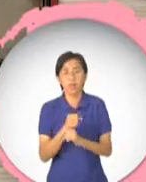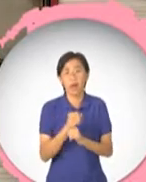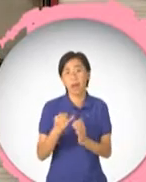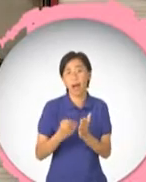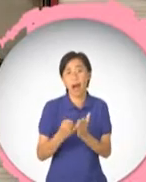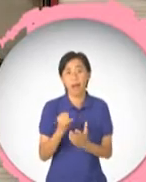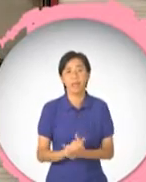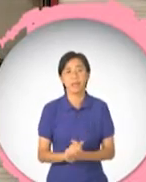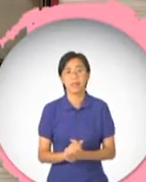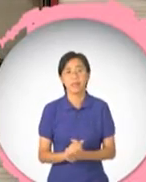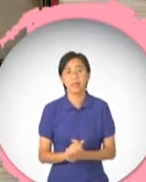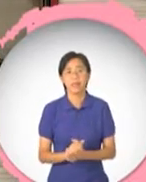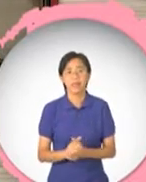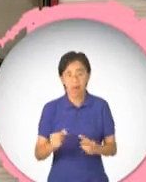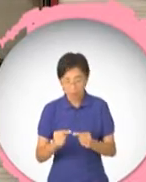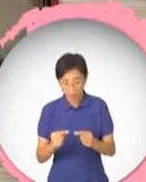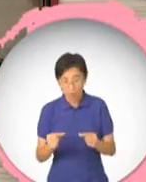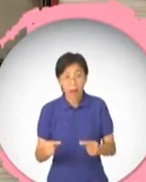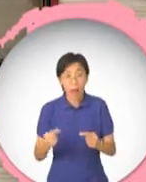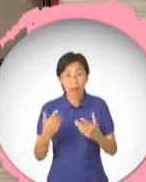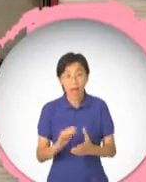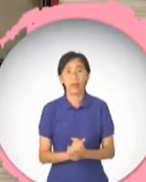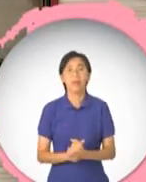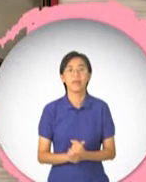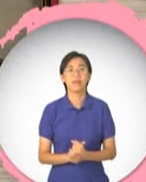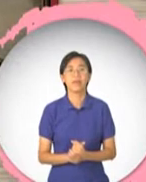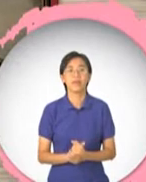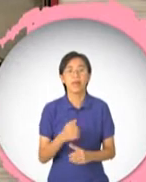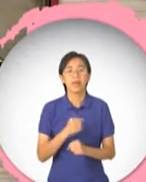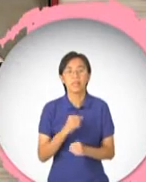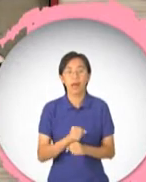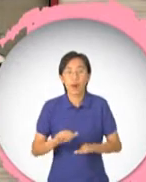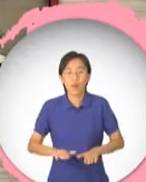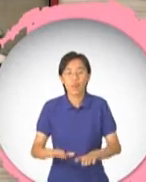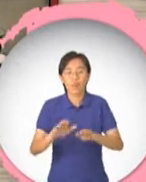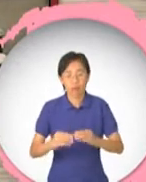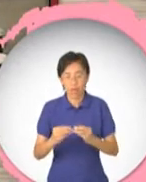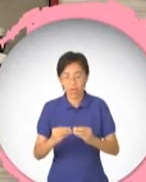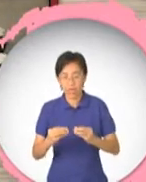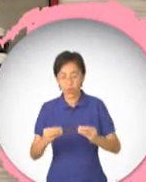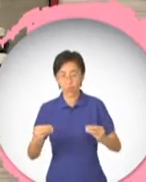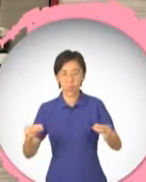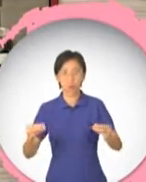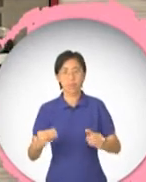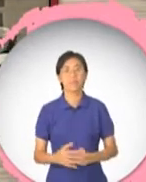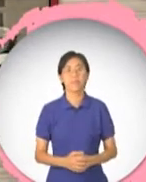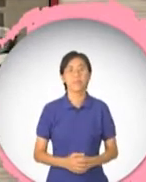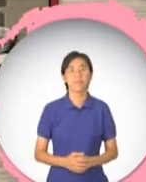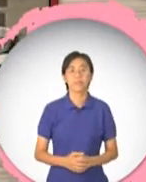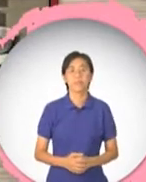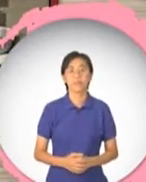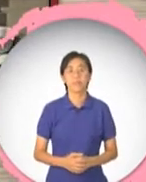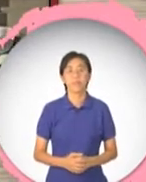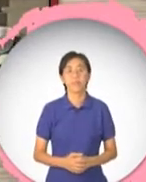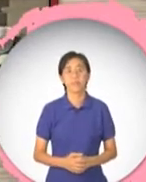ไปด้วยระหว่างที่พักไปในตัวของตัวนี้เนี่ยเราก็จะทำการคลึงพวกนี้ให้เป็นเส้นยาวๆเหมือนกันนะคะ ครับ เดี๋ยวเราก็มาล